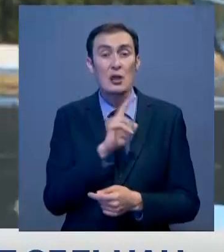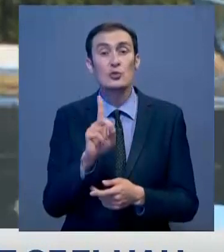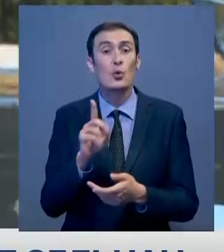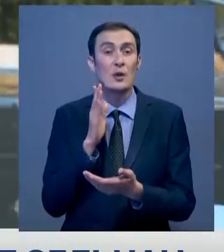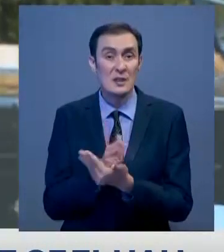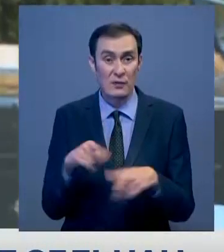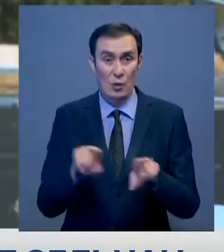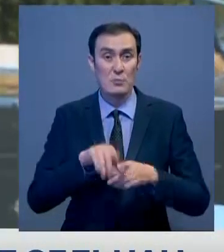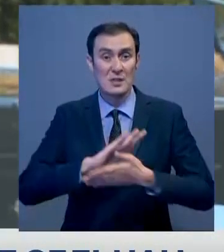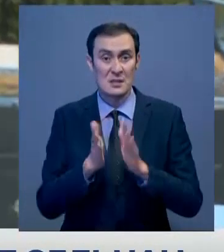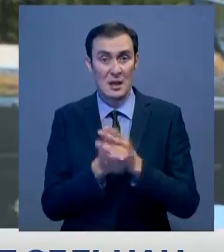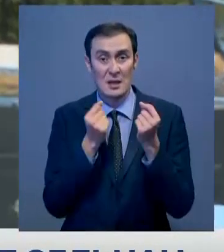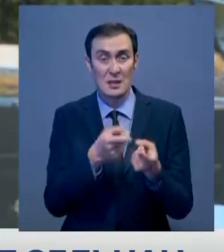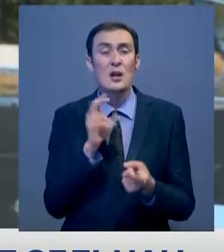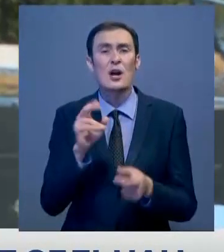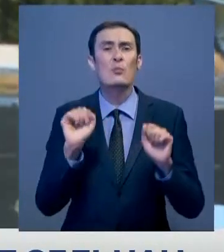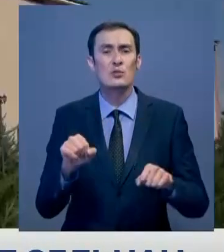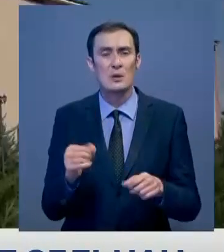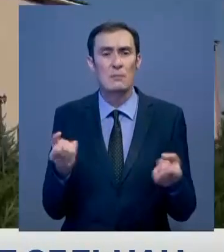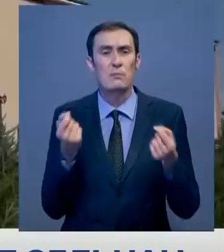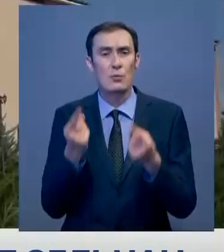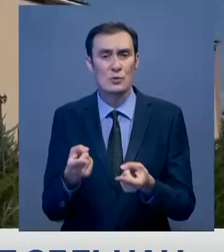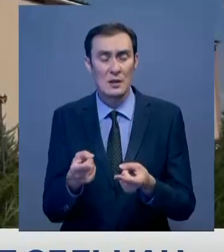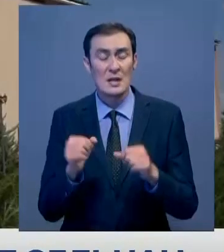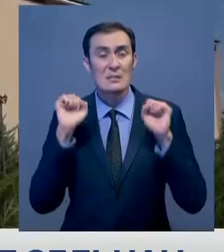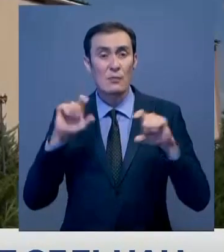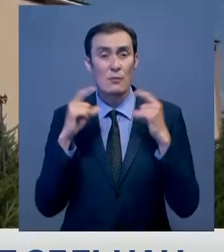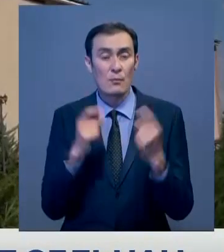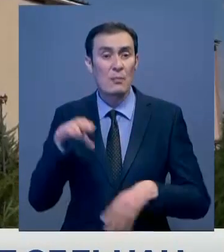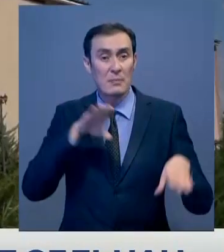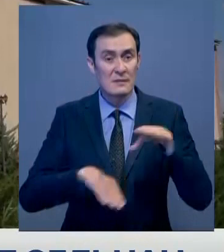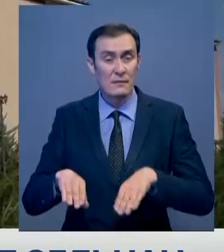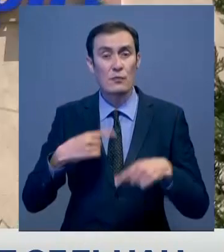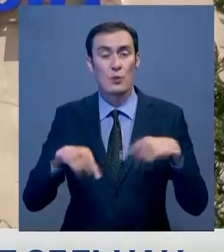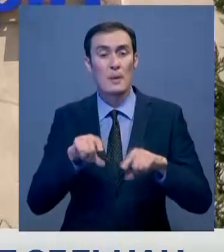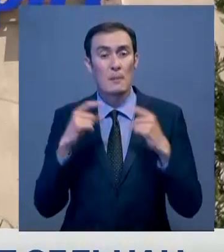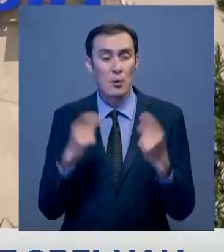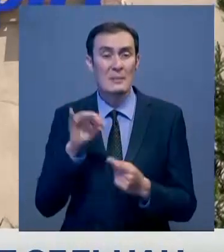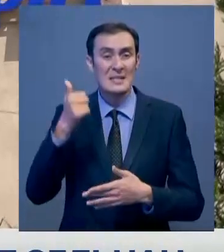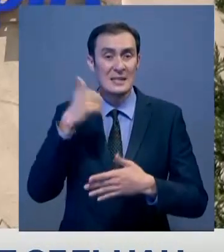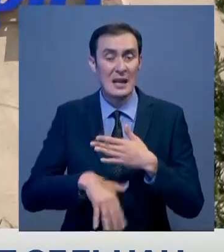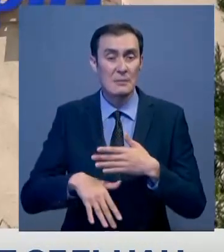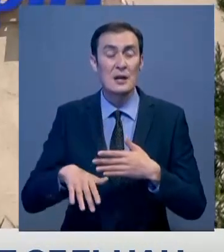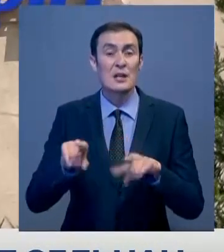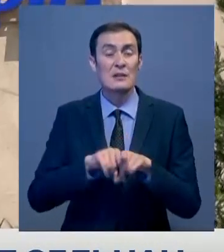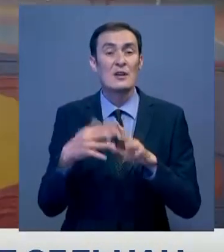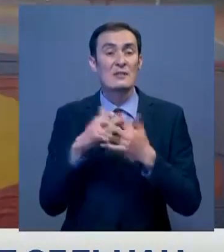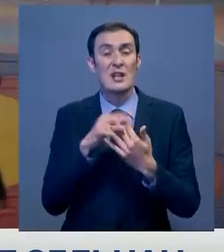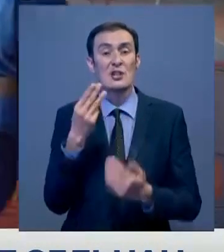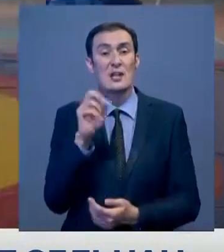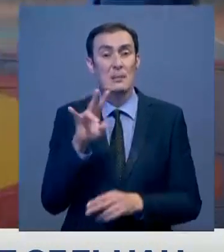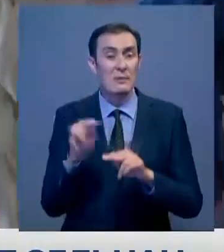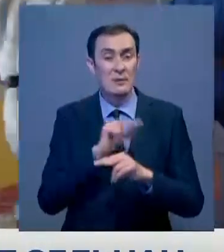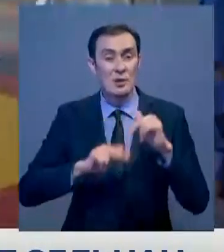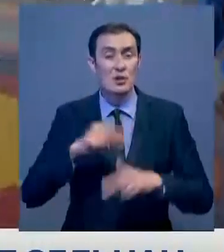есть, вот в таком состоянии, как можно оставлять? Комплекс с плавательным бассейном, футбольным полем и центральным стадионом в селе Шаян был